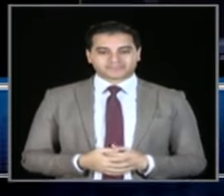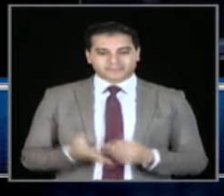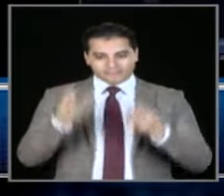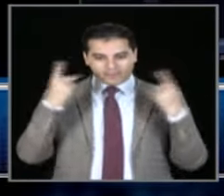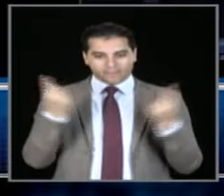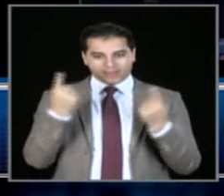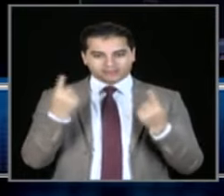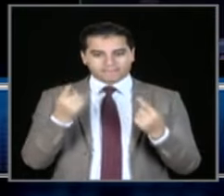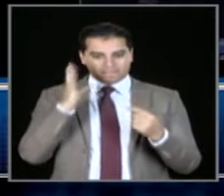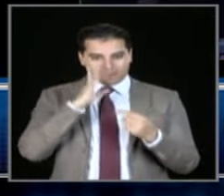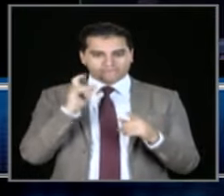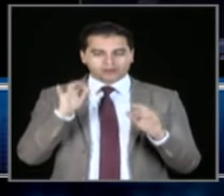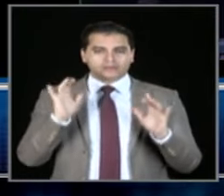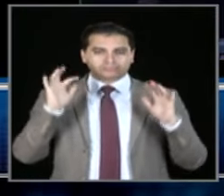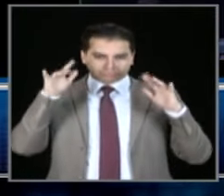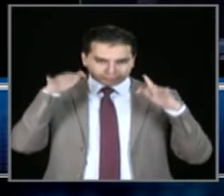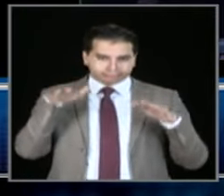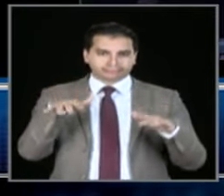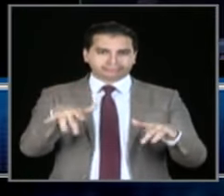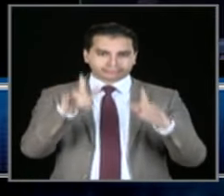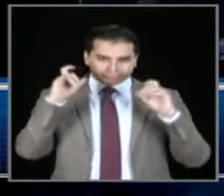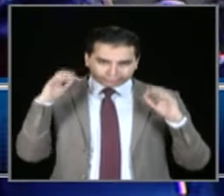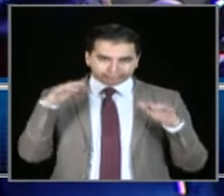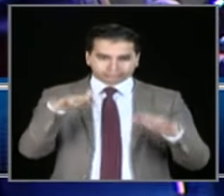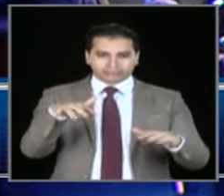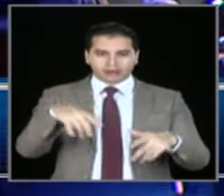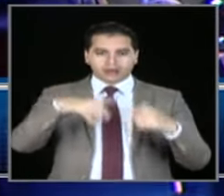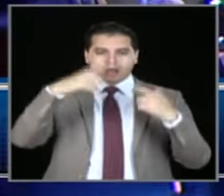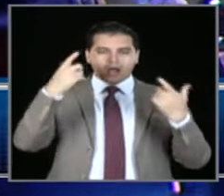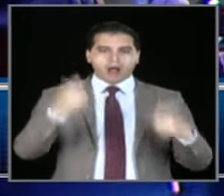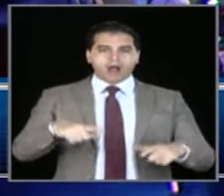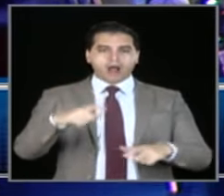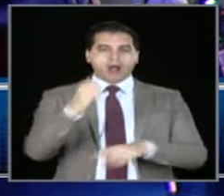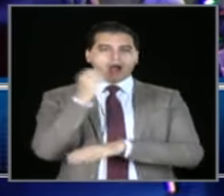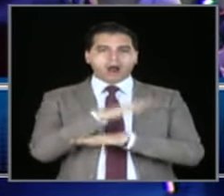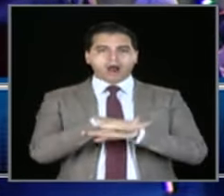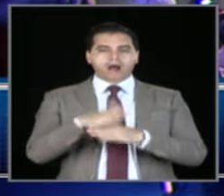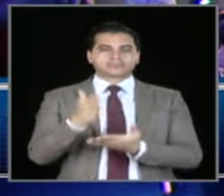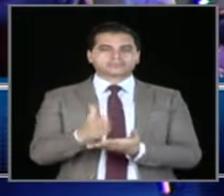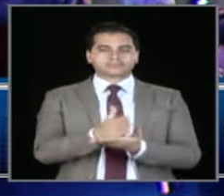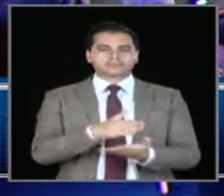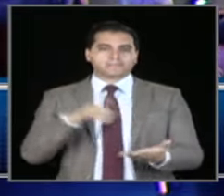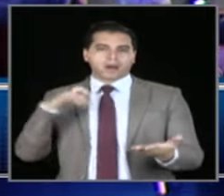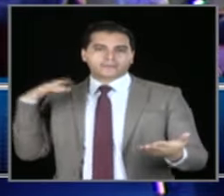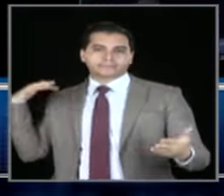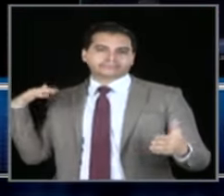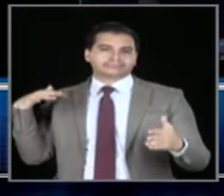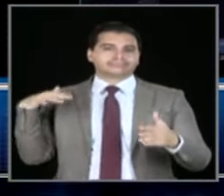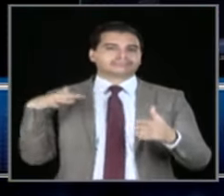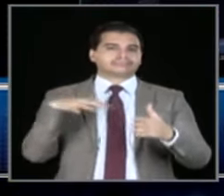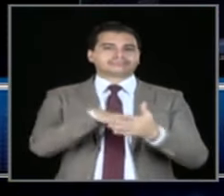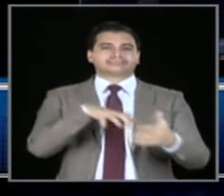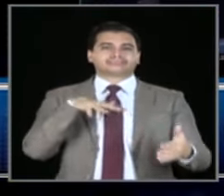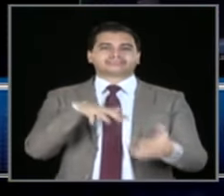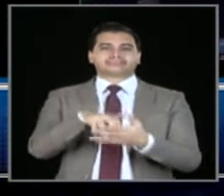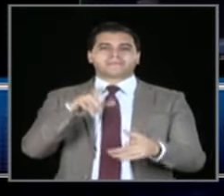معلومات عامة. ضربت الفيضانات ولاية ريو جراندي دو سول عام